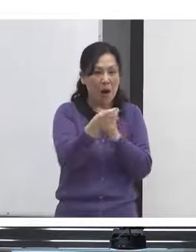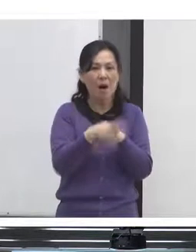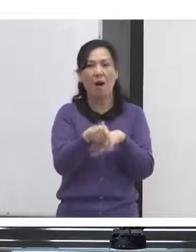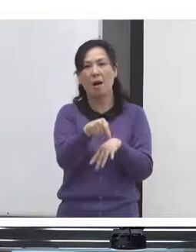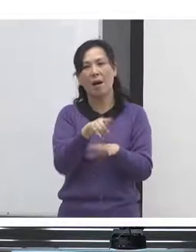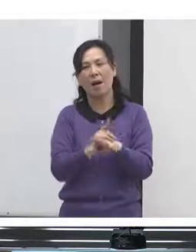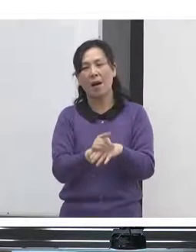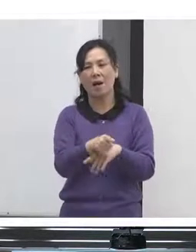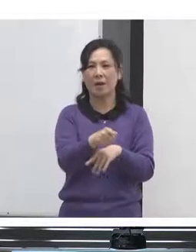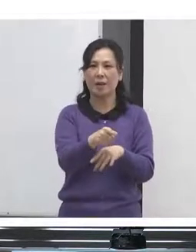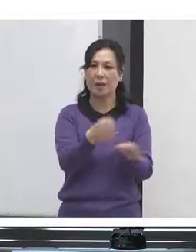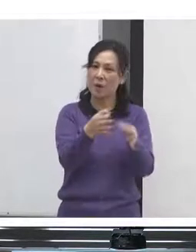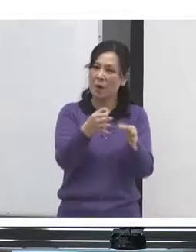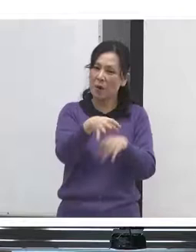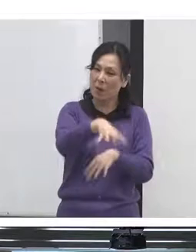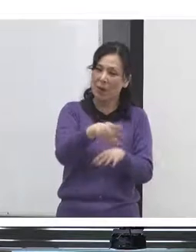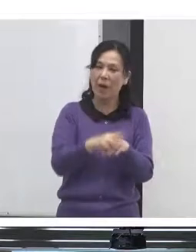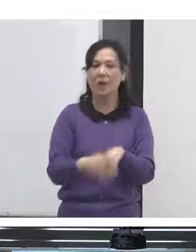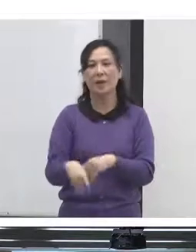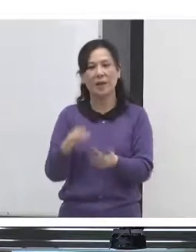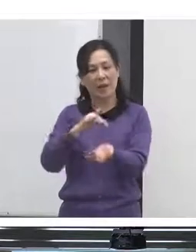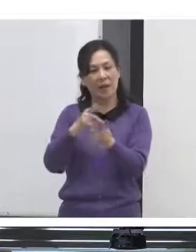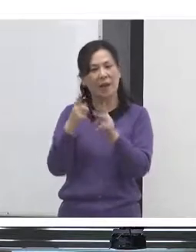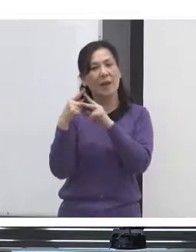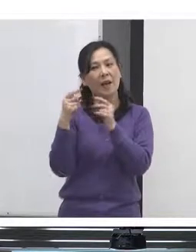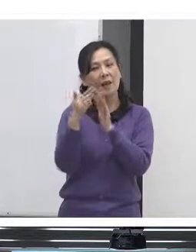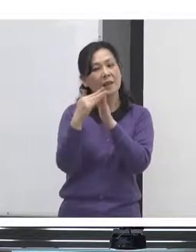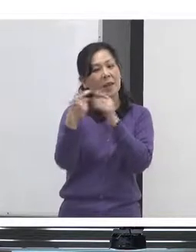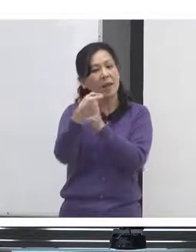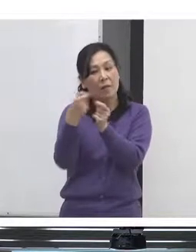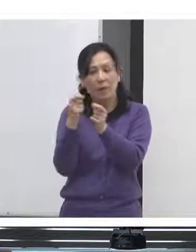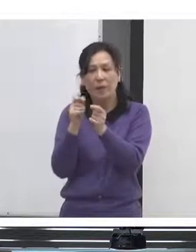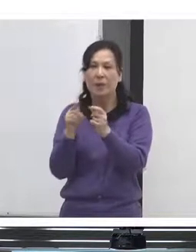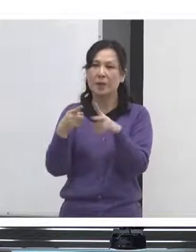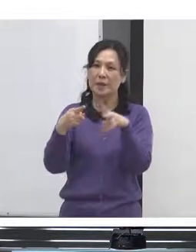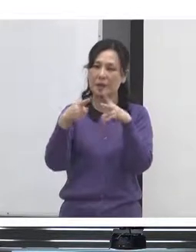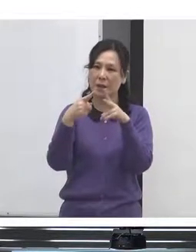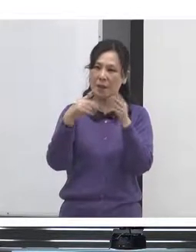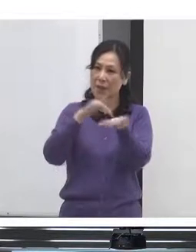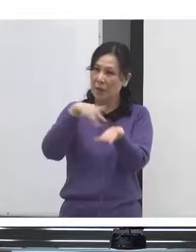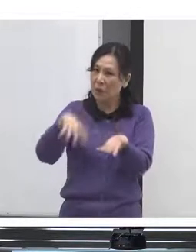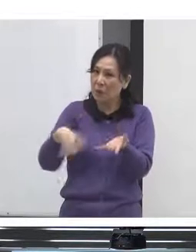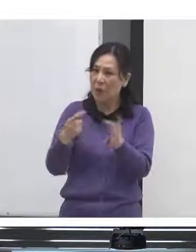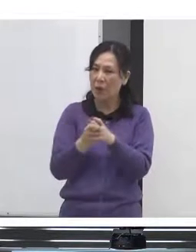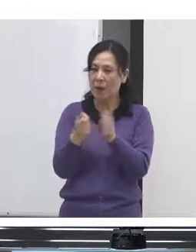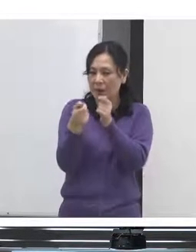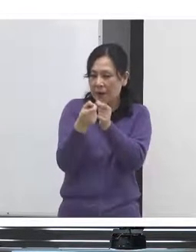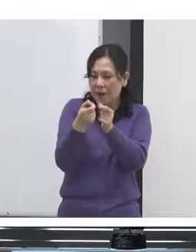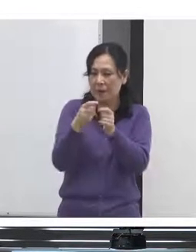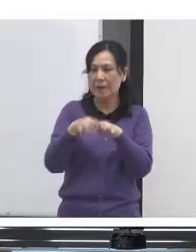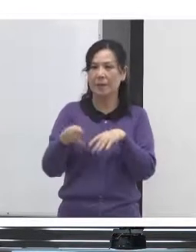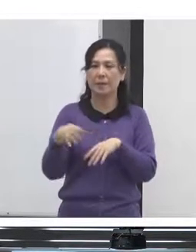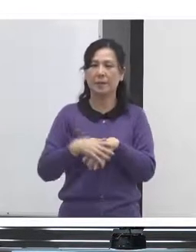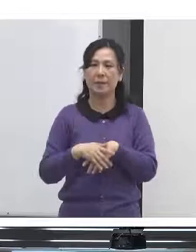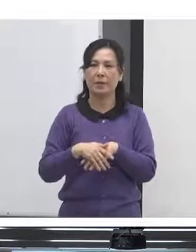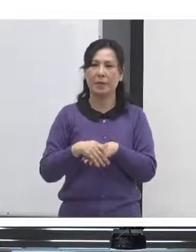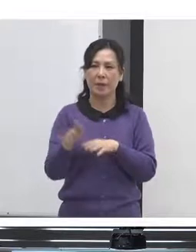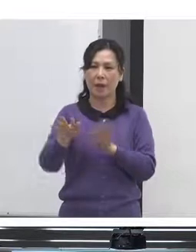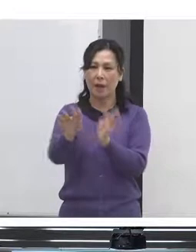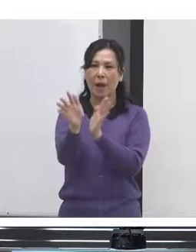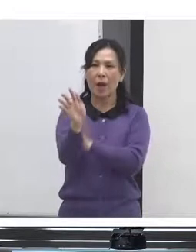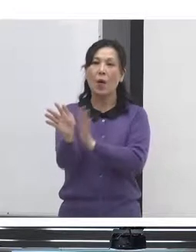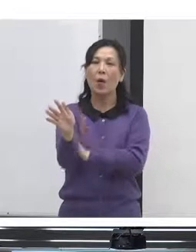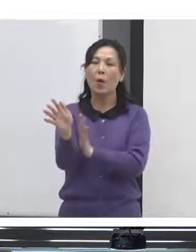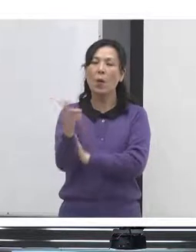是小诊所药局这些，那有多近。然后右边这个部分是跟绿地的一个指标的分